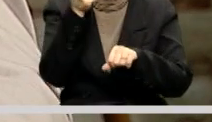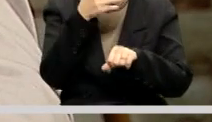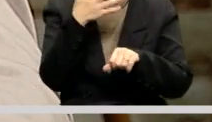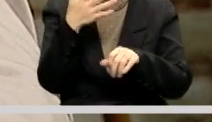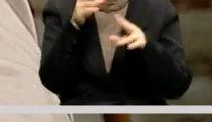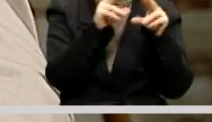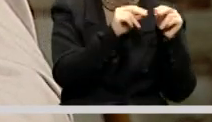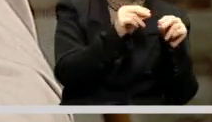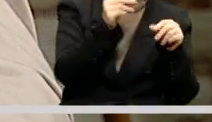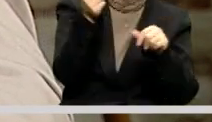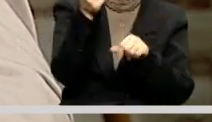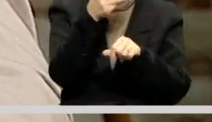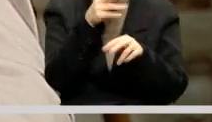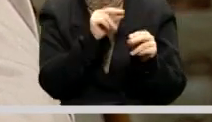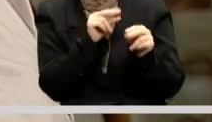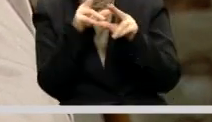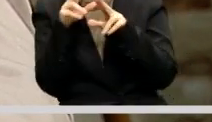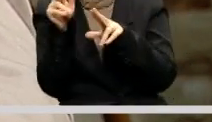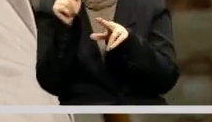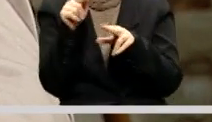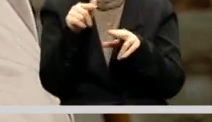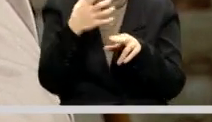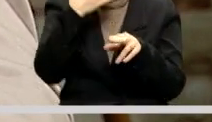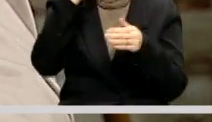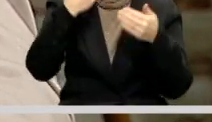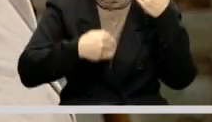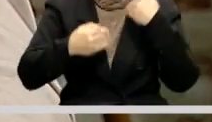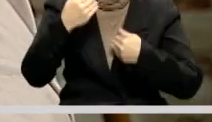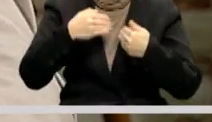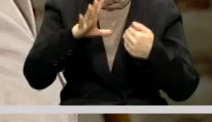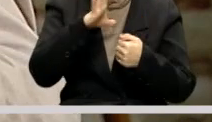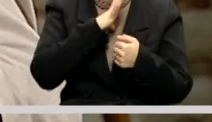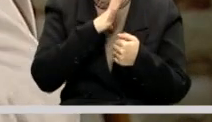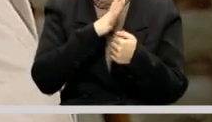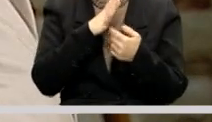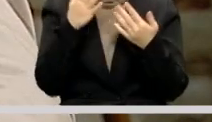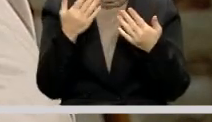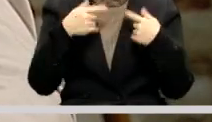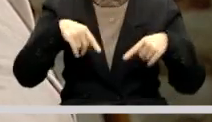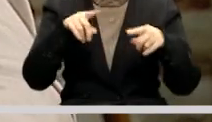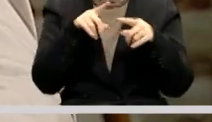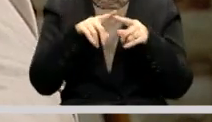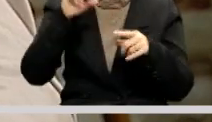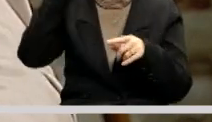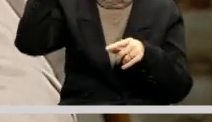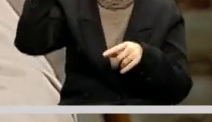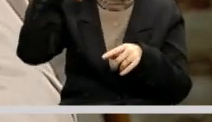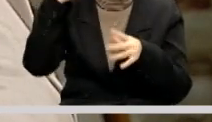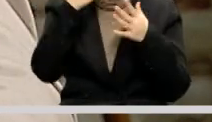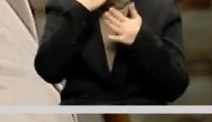çevresel faktörlerle kodlanmıştır. Yani biz elektriğin olmadığı, aydınlığın olmadığı bir dönemde yaşasak